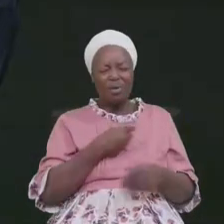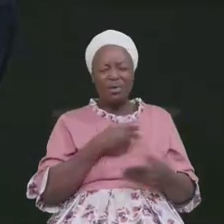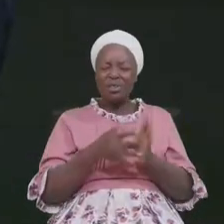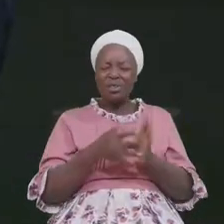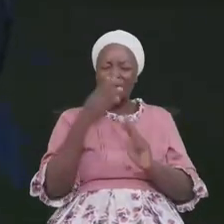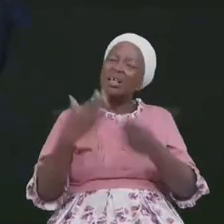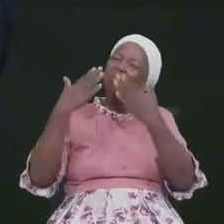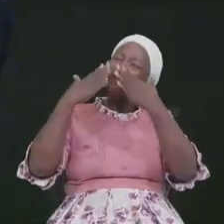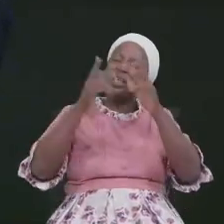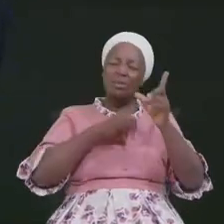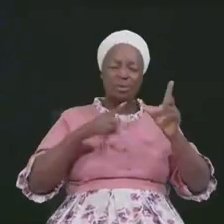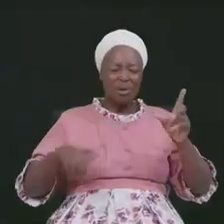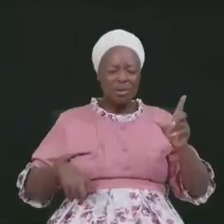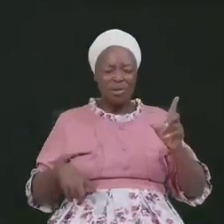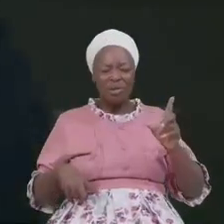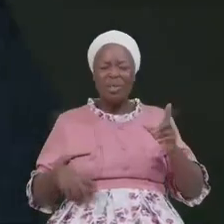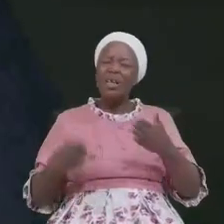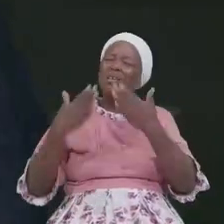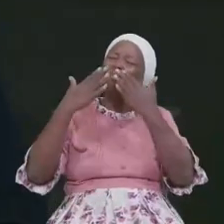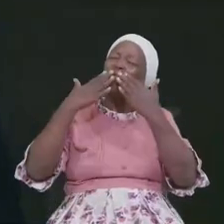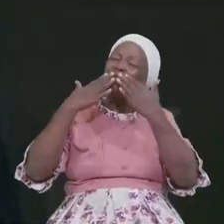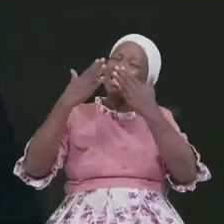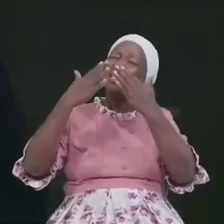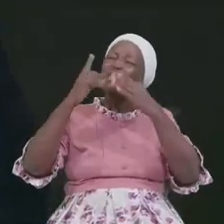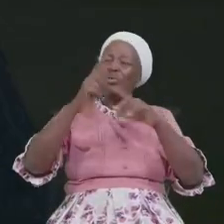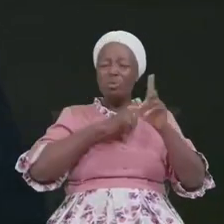Seigneur. Merci, Seigneur.